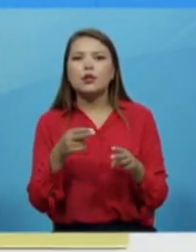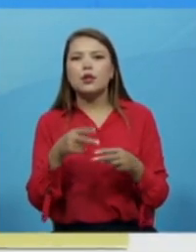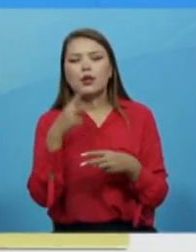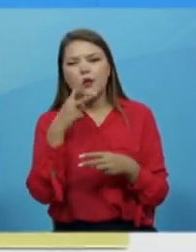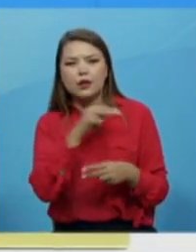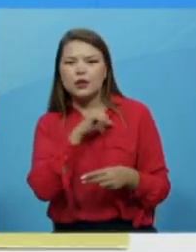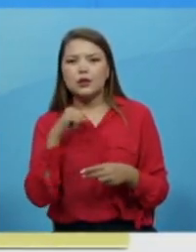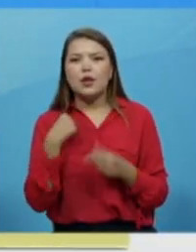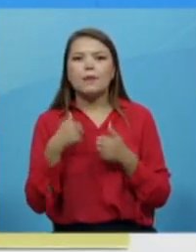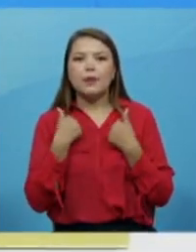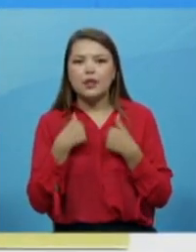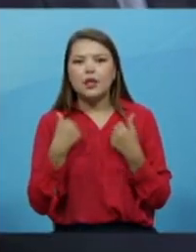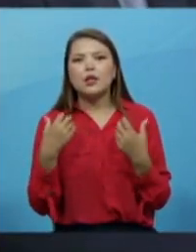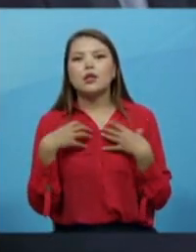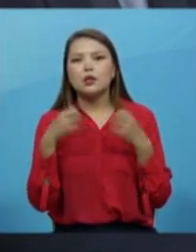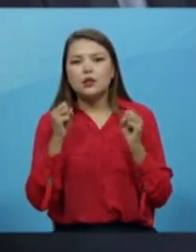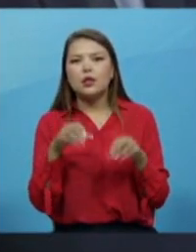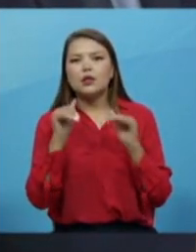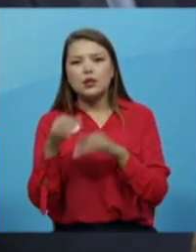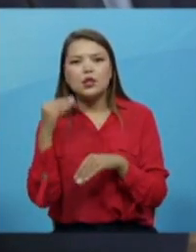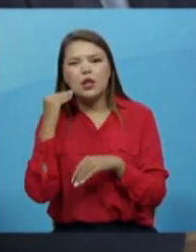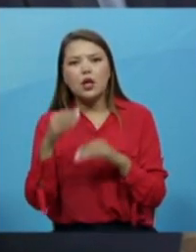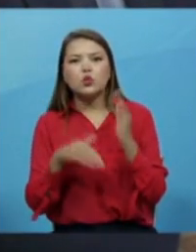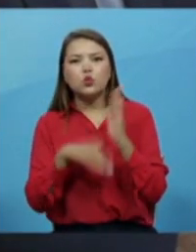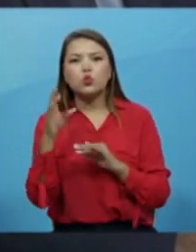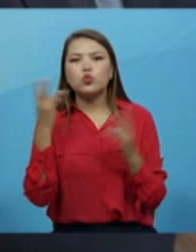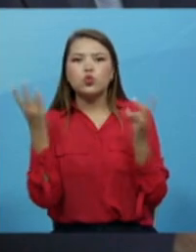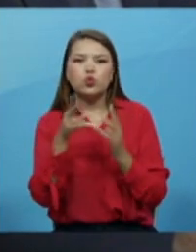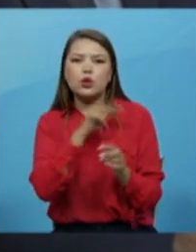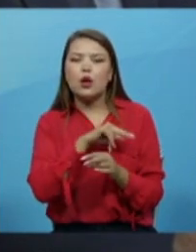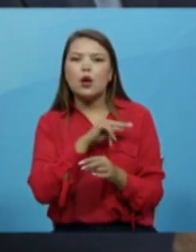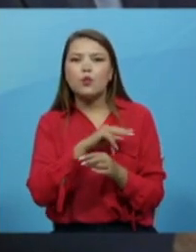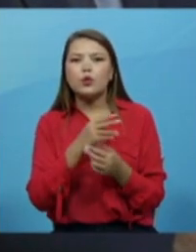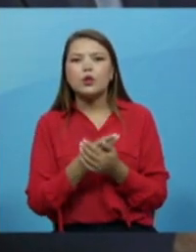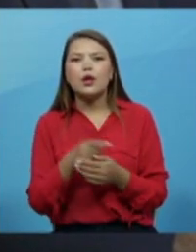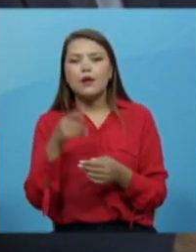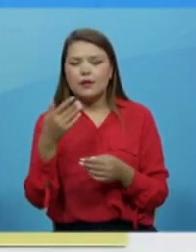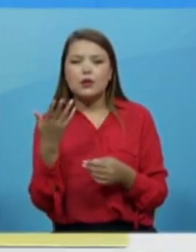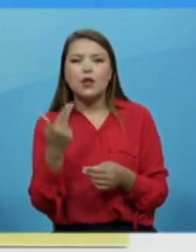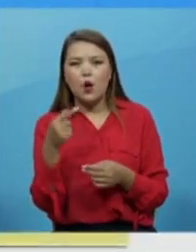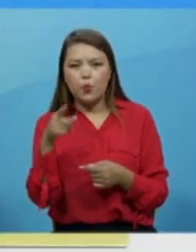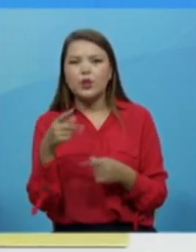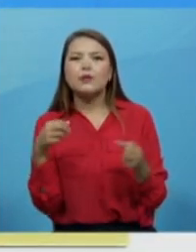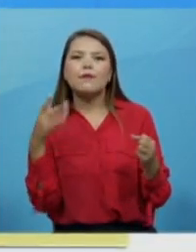отырып қабылдаған шешіміздің сапасын арттыруымыз керек. Біз әрине сіздерді қолдау көрсетеміз